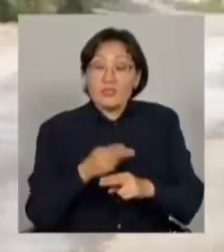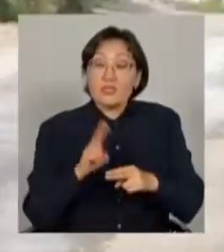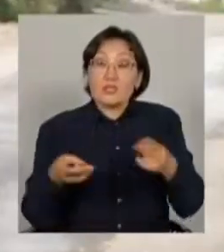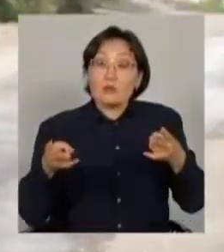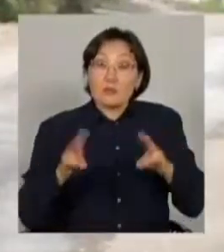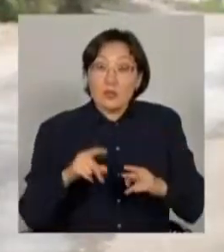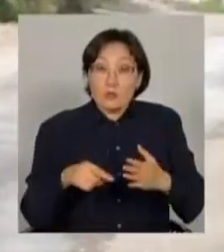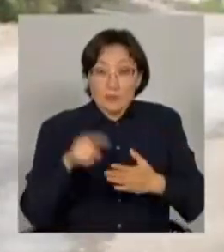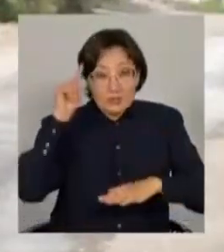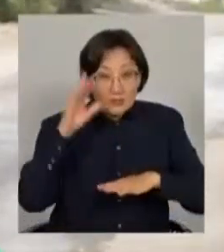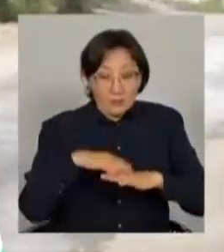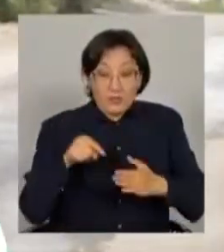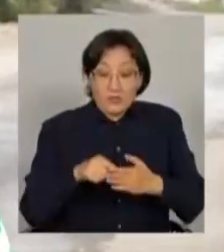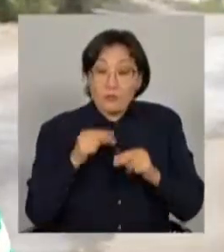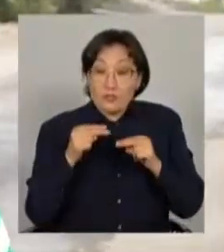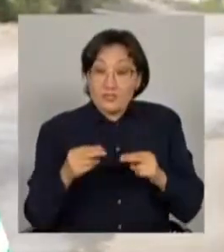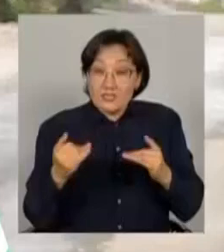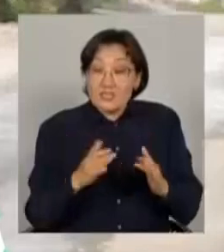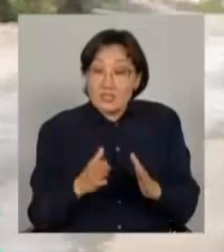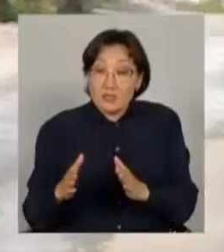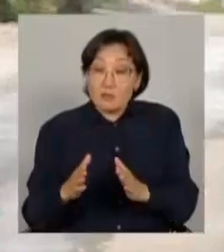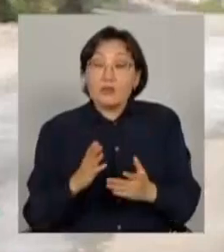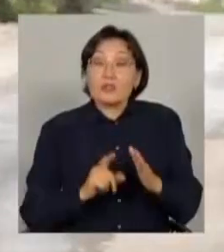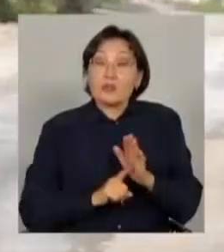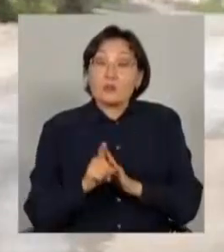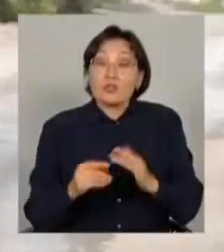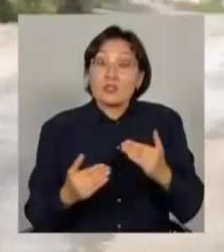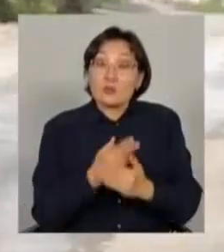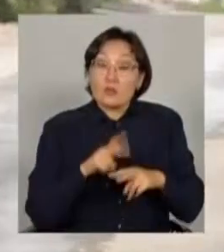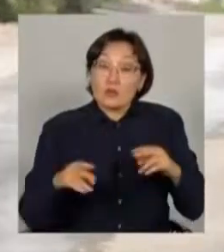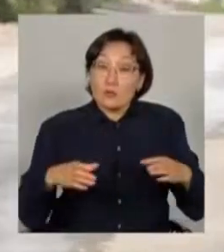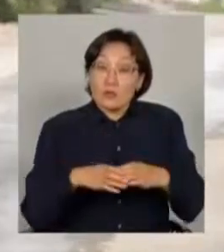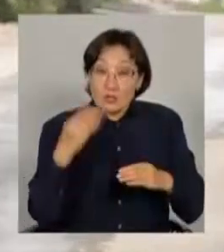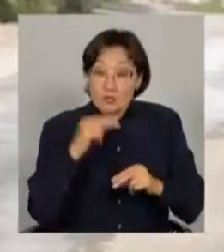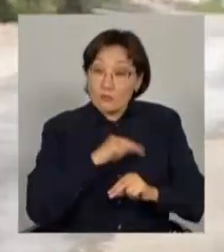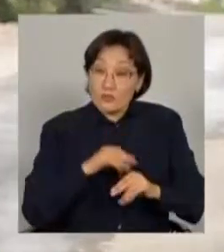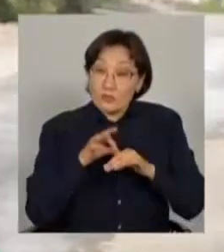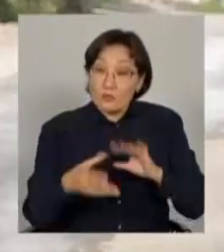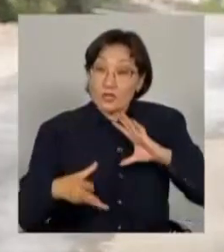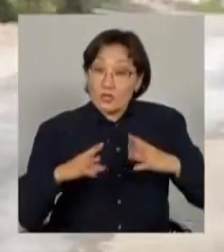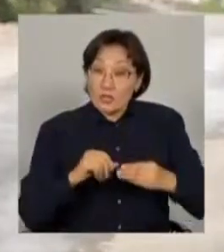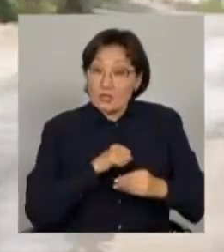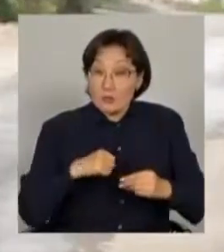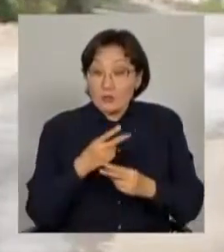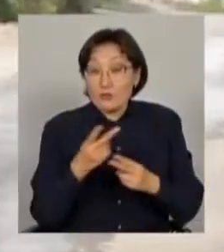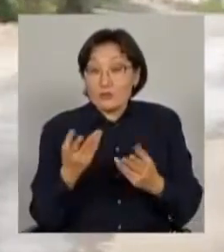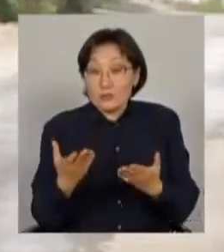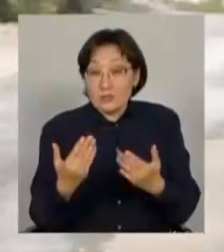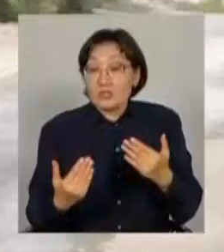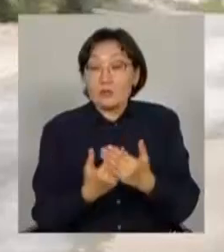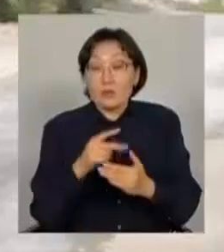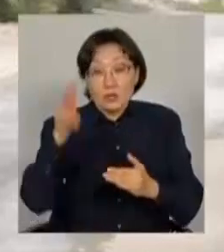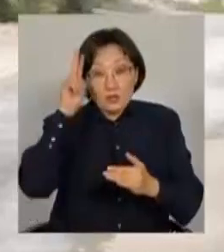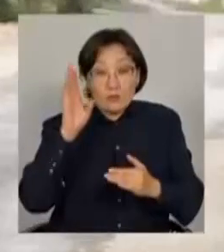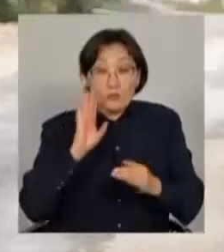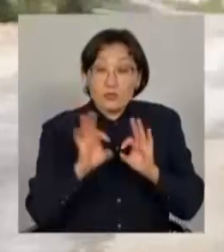кетті. Қала әкімі бұл мәселені назарына алып, енді ретке келіп жатыр. Жаңа мердігер қазір сапалы жұмыс істеуде. Нәтижесін өзімізде көріп жатырмыз. Жаңа кәрізбен